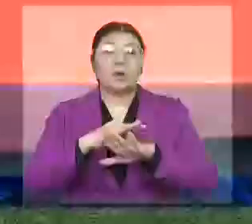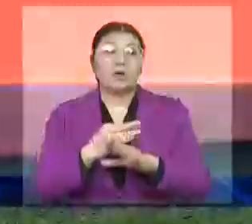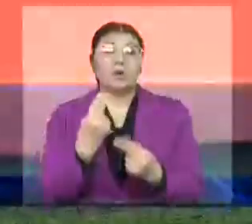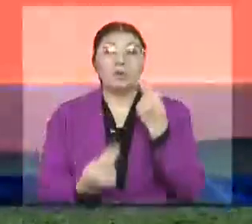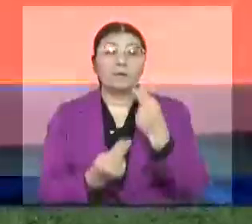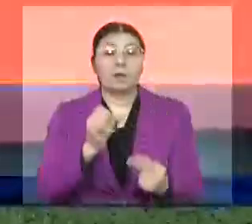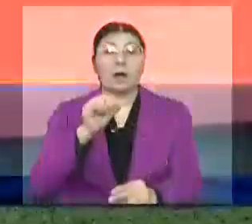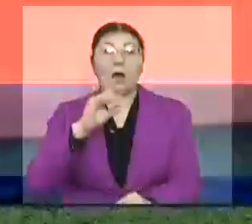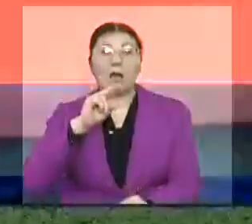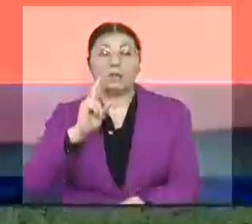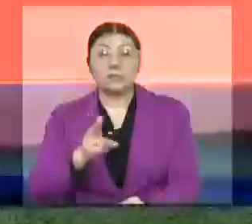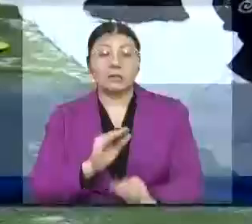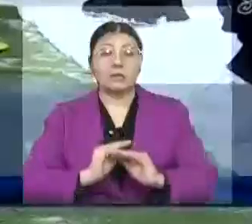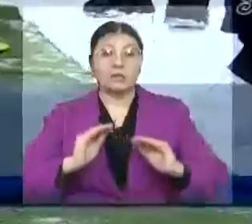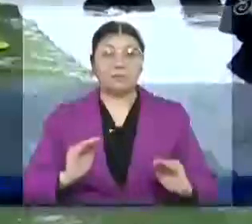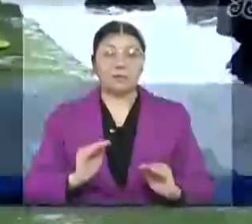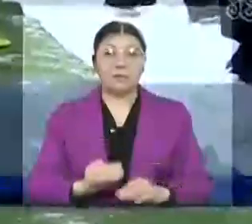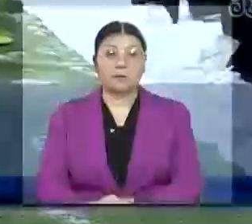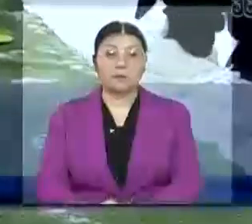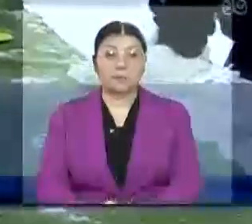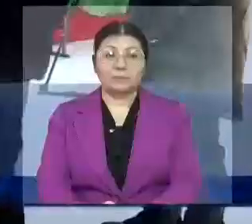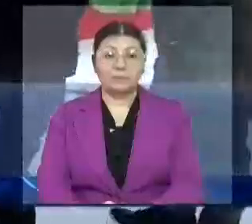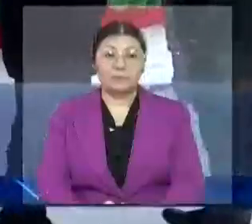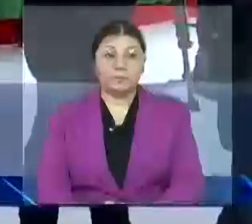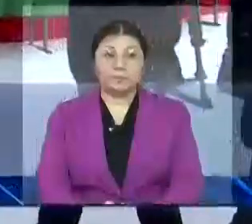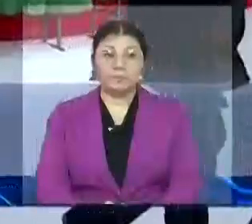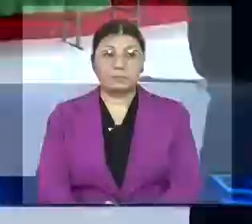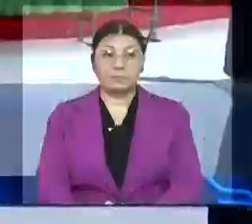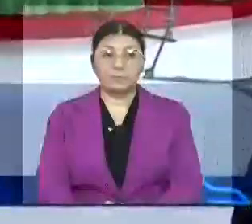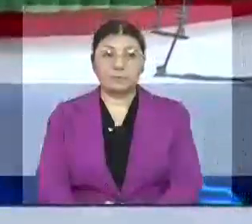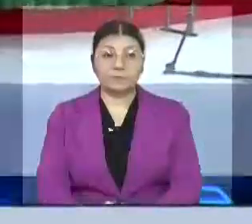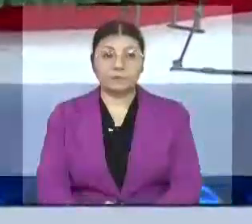турнир по асахату среди детей. Шасан Жалбаков, Азамат Сауханов, телеканал Актобе.